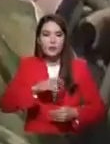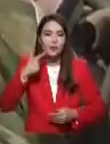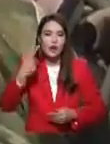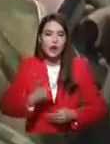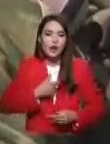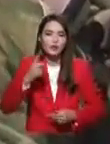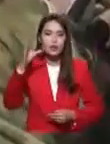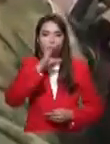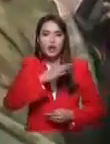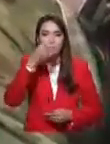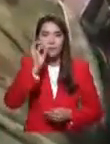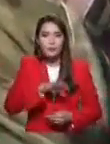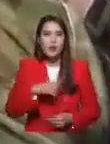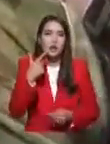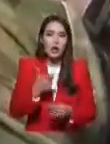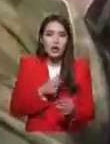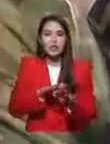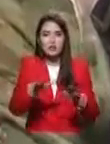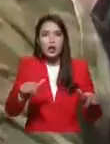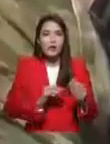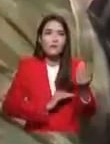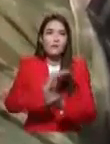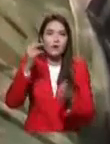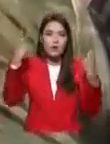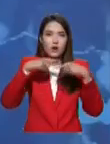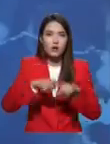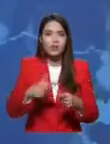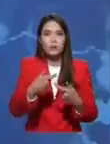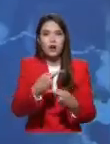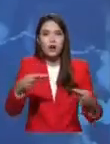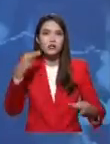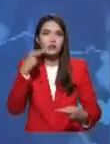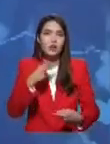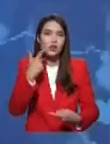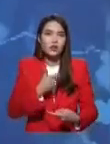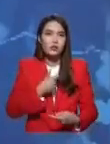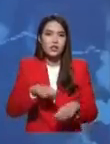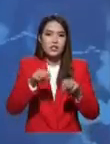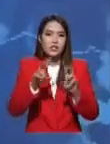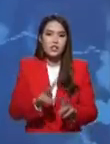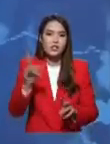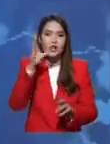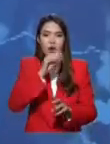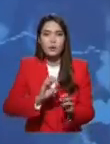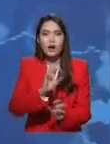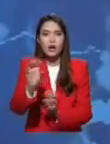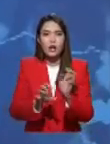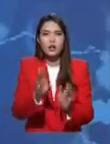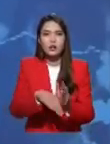этого принципиально важно оснастить ее высокотехнологичным вооружением и качественной военной техникой, в полной мере обеспечить боеприпасами.